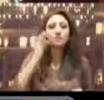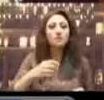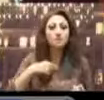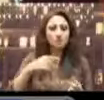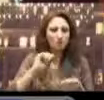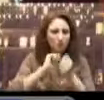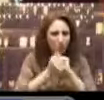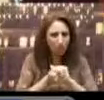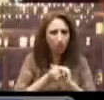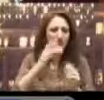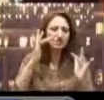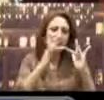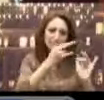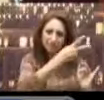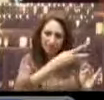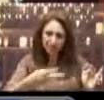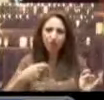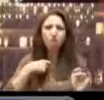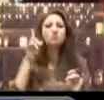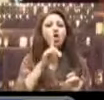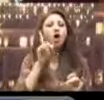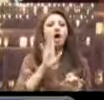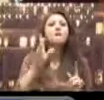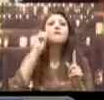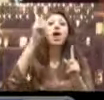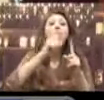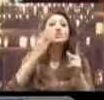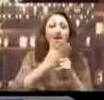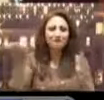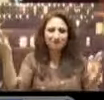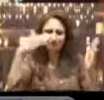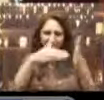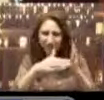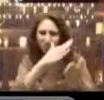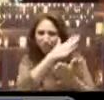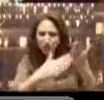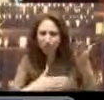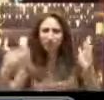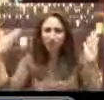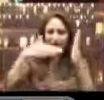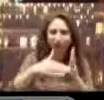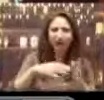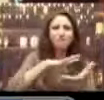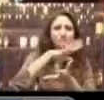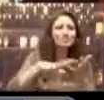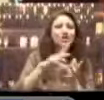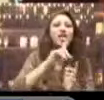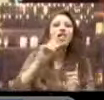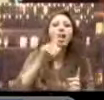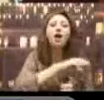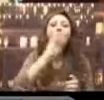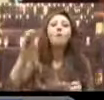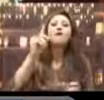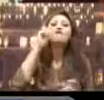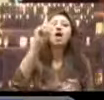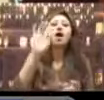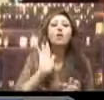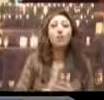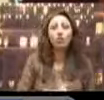مشاهد ليها المواصفات دي. وعلى فكره كمان برضو عايز اقول لك ان انا بتطور شويه، يعني خليني برضو اكون صريح معاك، يعني كل سنه مش زي اللي